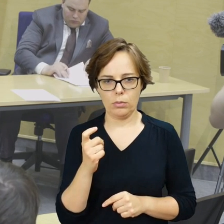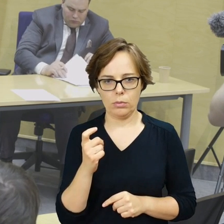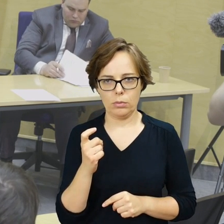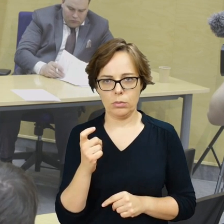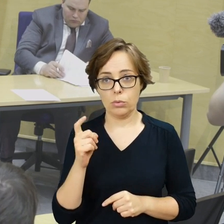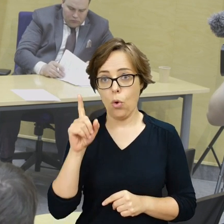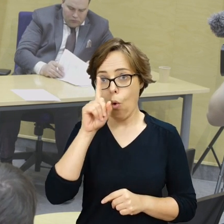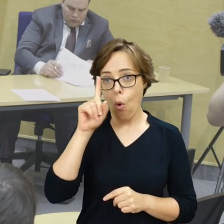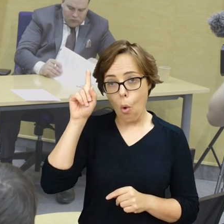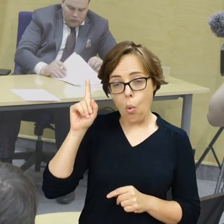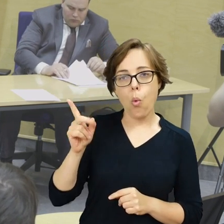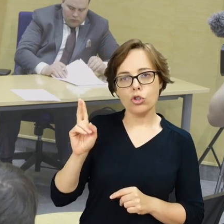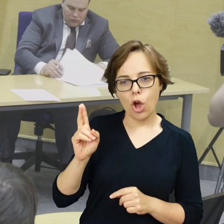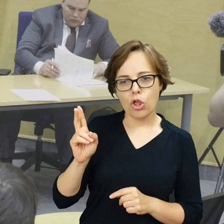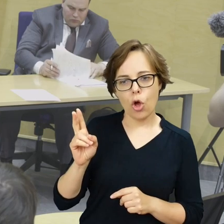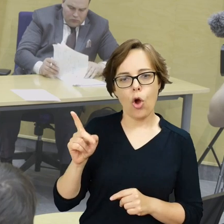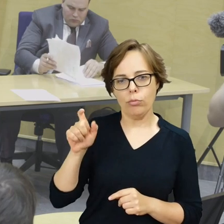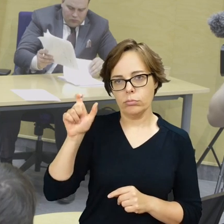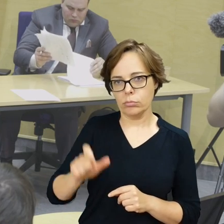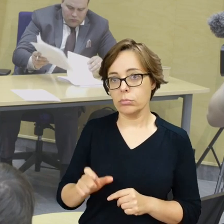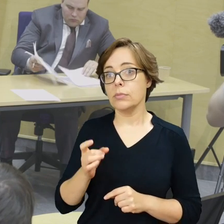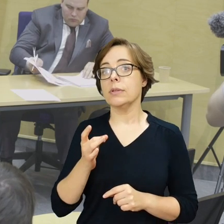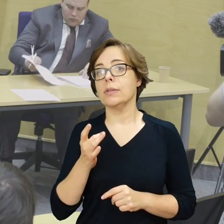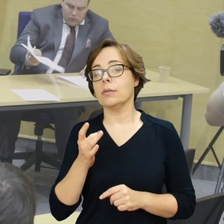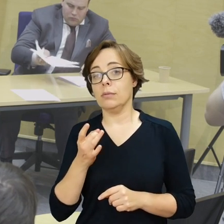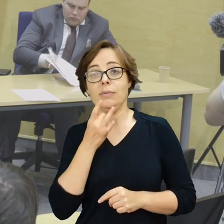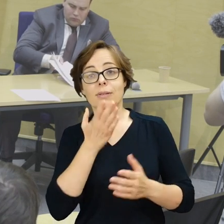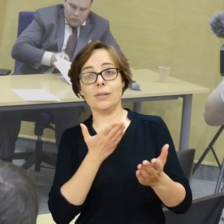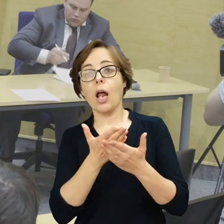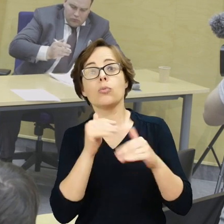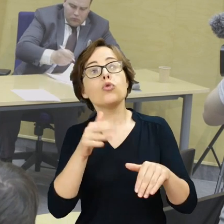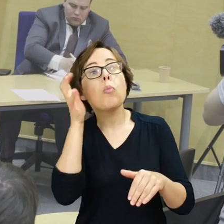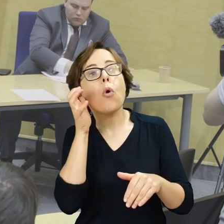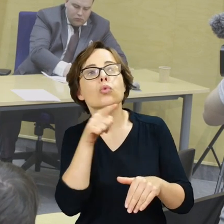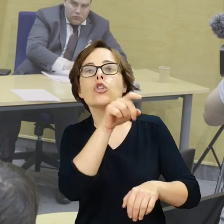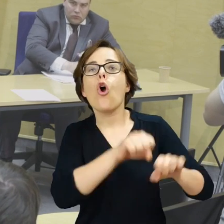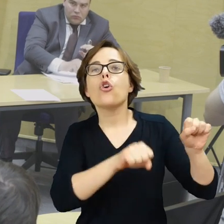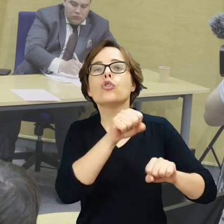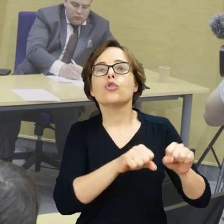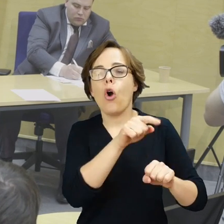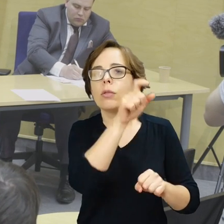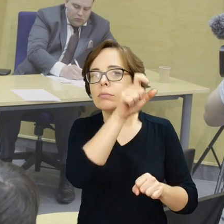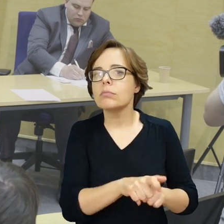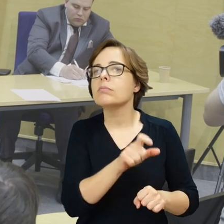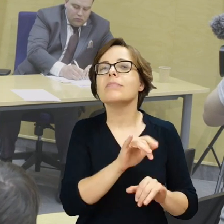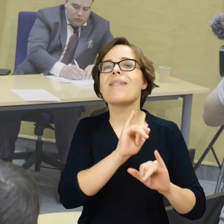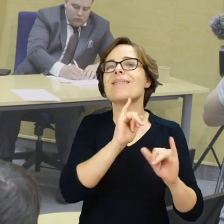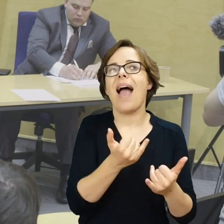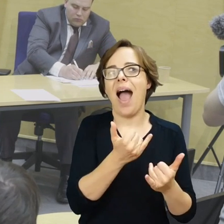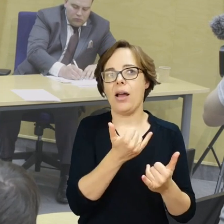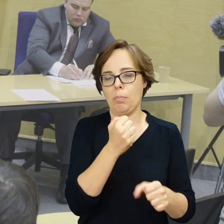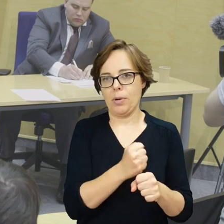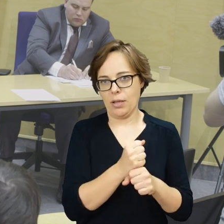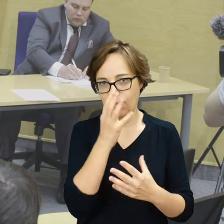sądzie, mają szansę usłyszeć o metodyce pracy sędziego sądu administracyjnego i jakości, nie informacji publicznej,